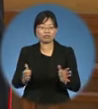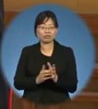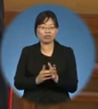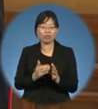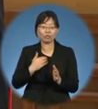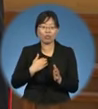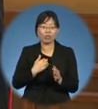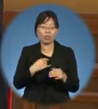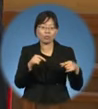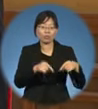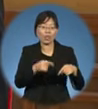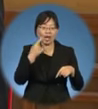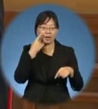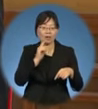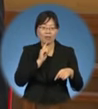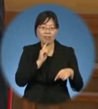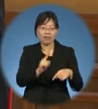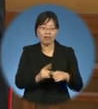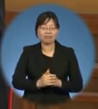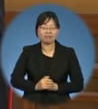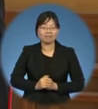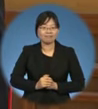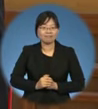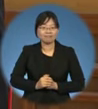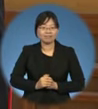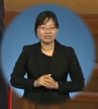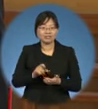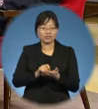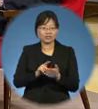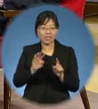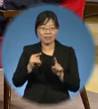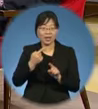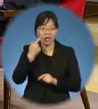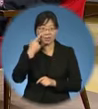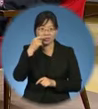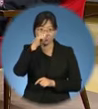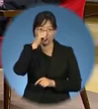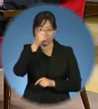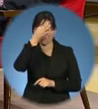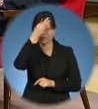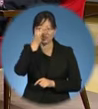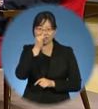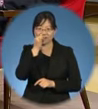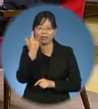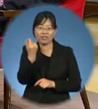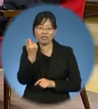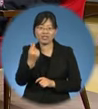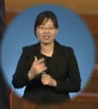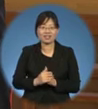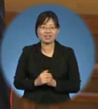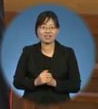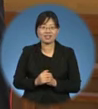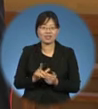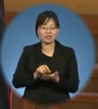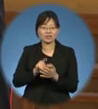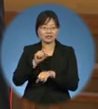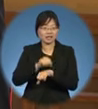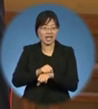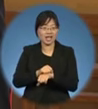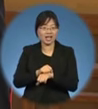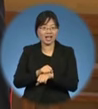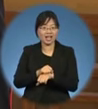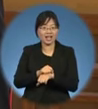좀 보자고 그래서 봤더니 축구 한번 해보지 않겠느냐는 소질이 거예요. 있다. 네. 그럼 축구